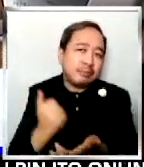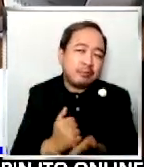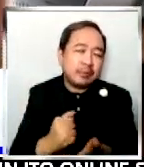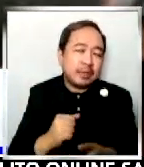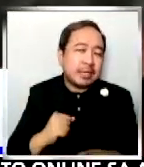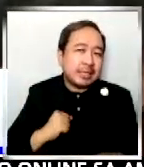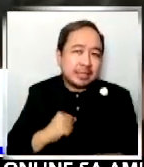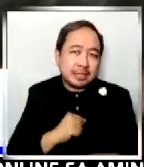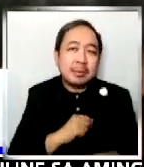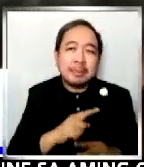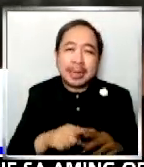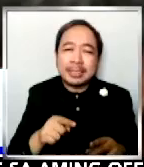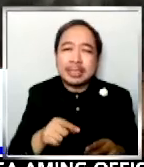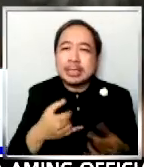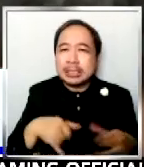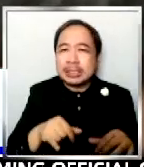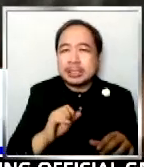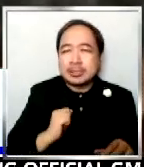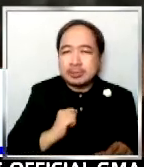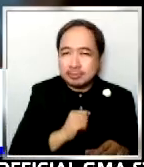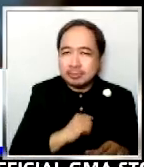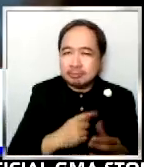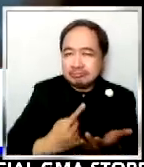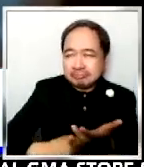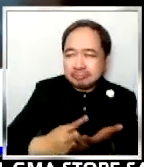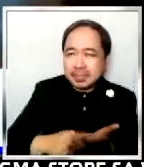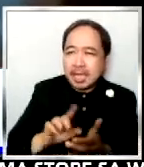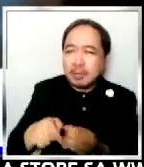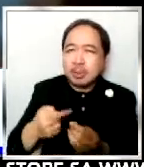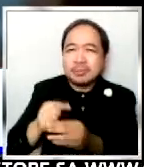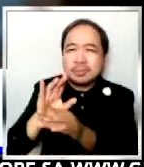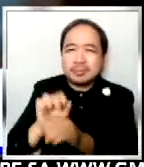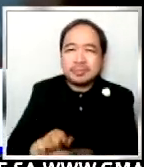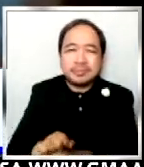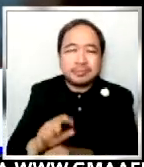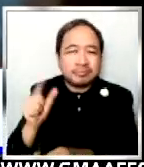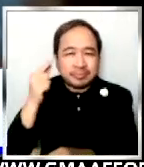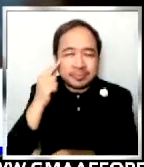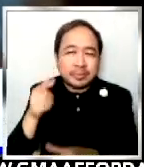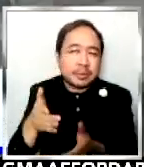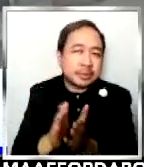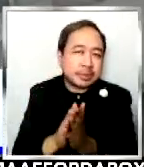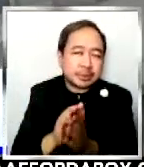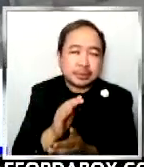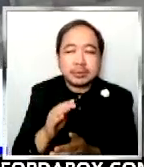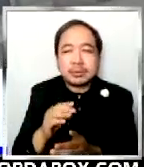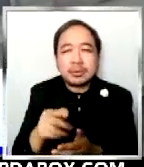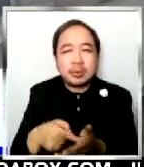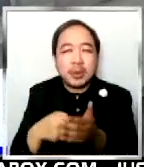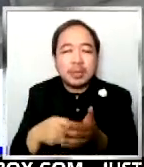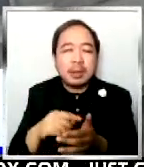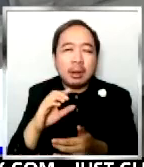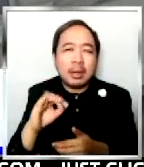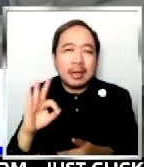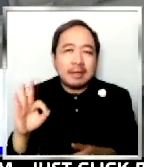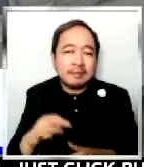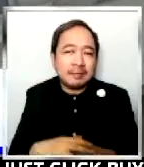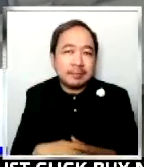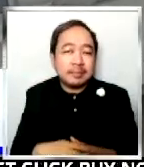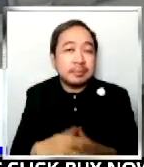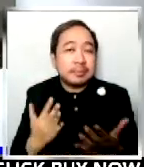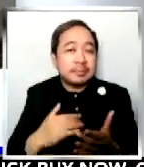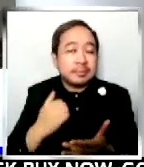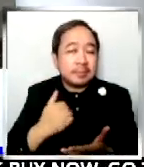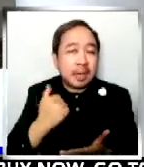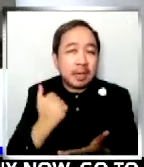pagtutol ng minorya sa tila kaugalian ng mga ahensya ng gobyerno na paghingi ng confidential at intelligence funds. Sa pag-aproba ng budget ng